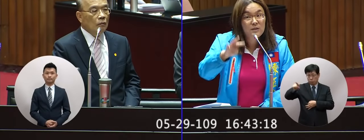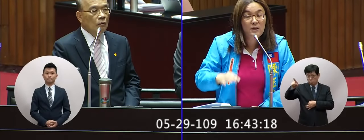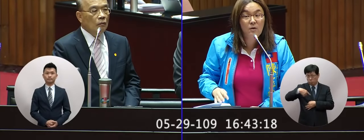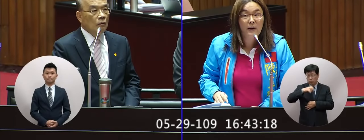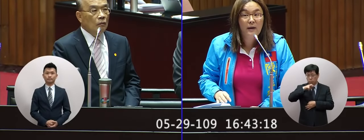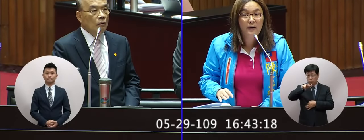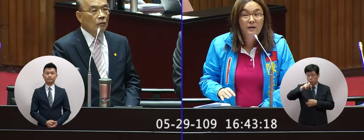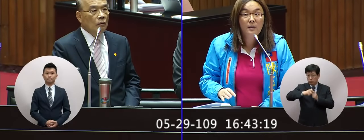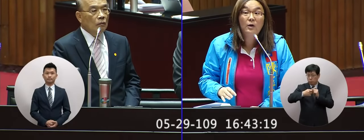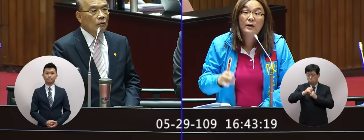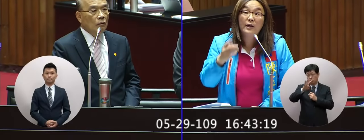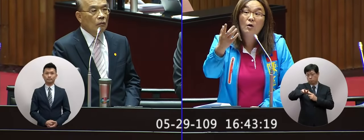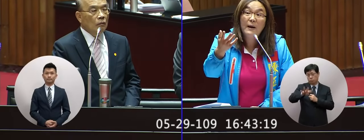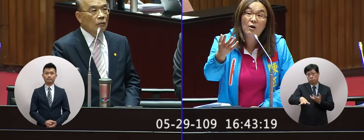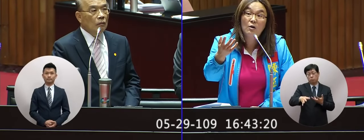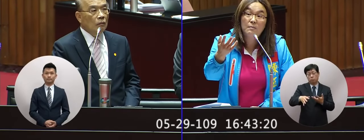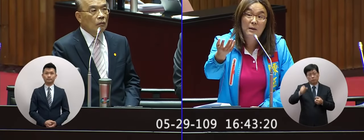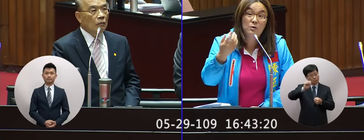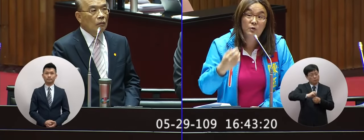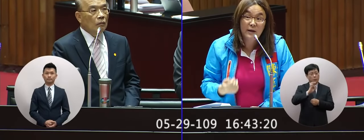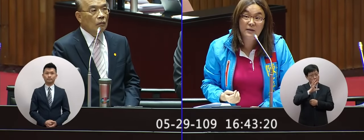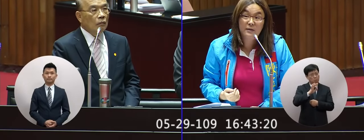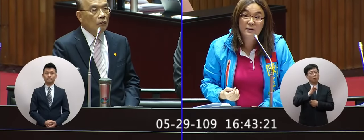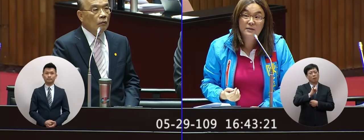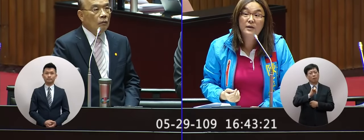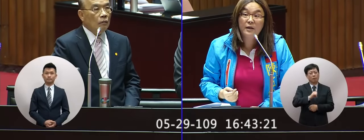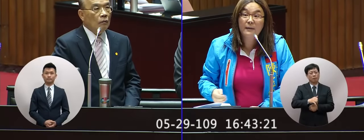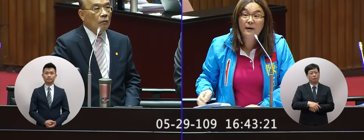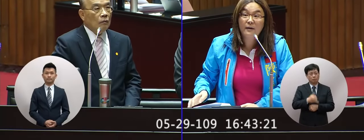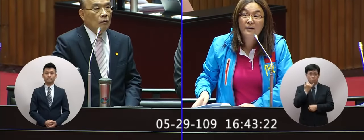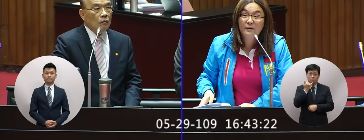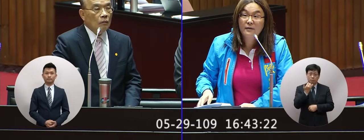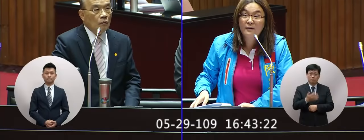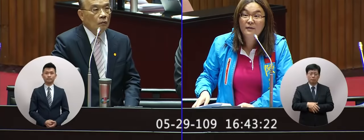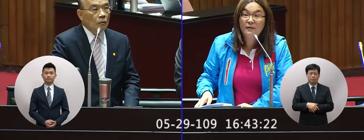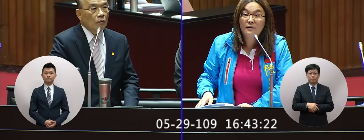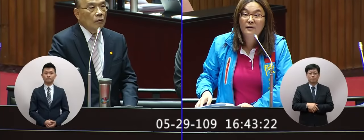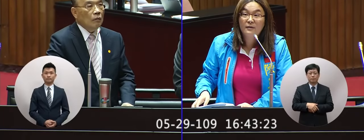票是要多4000块啊，对吧？给500块嘛不追啊，这样可以吗？